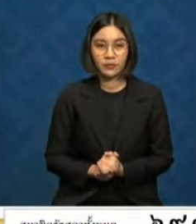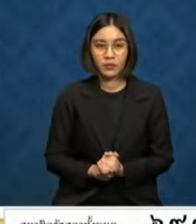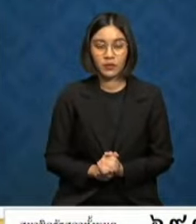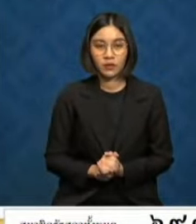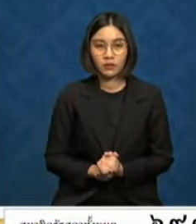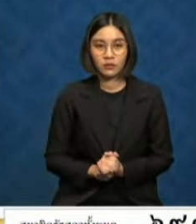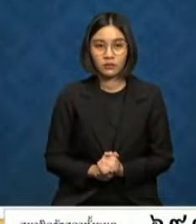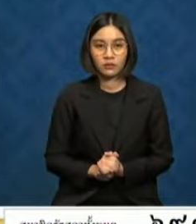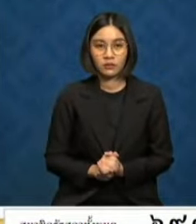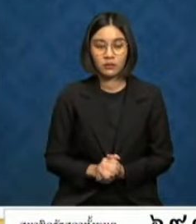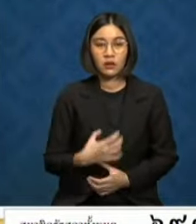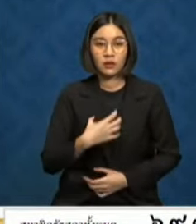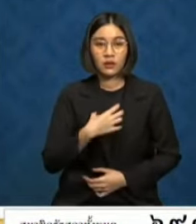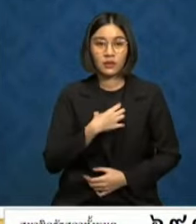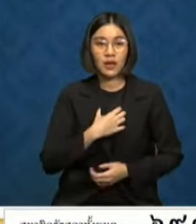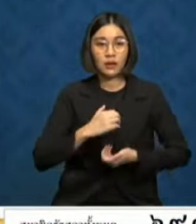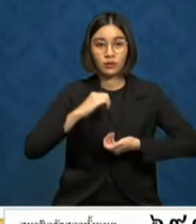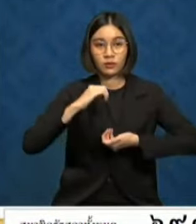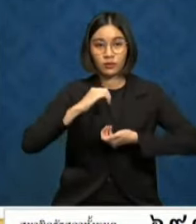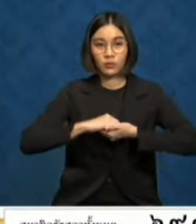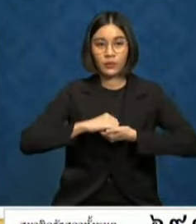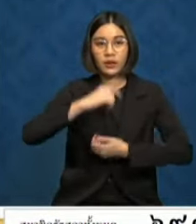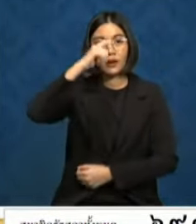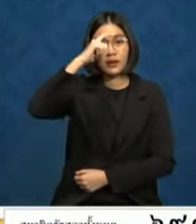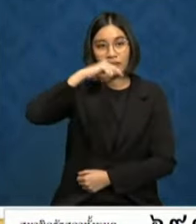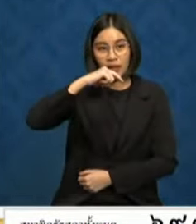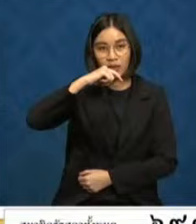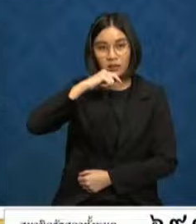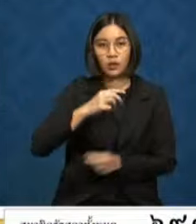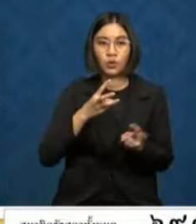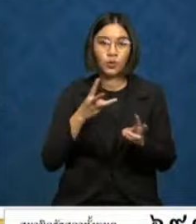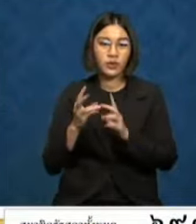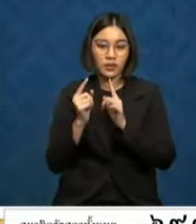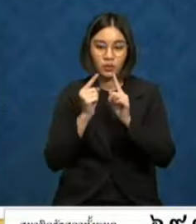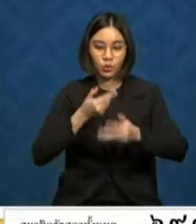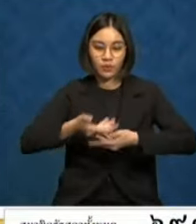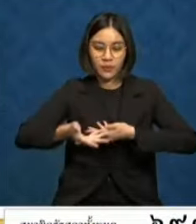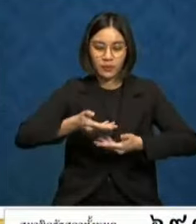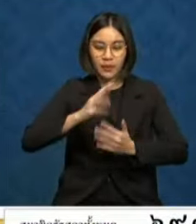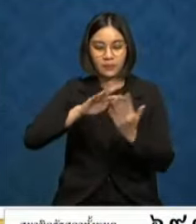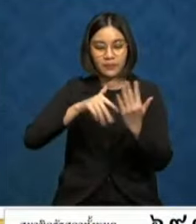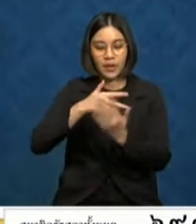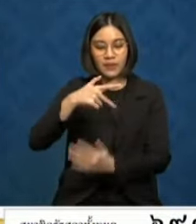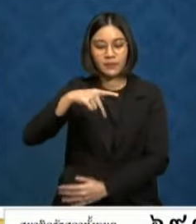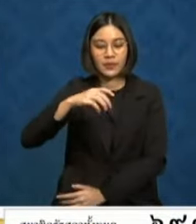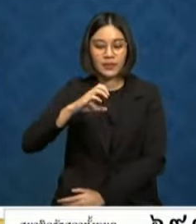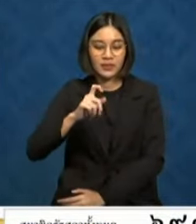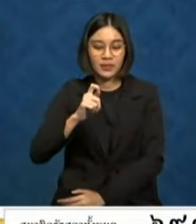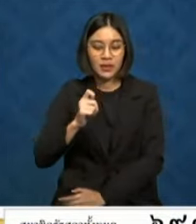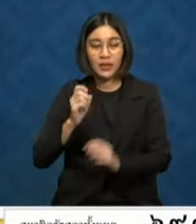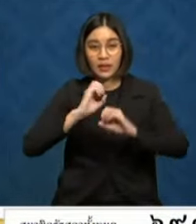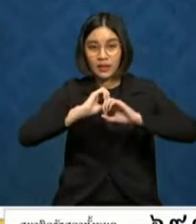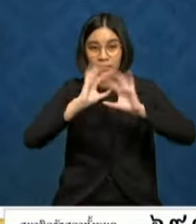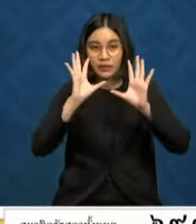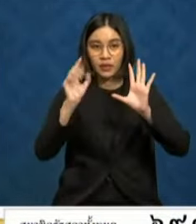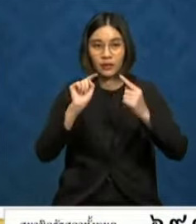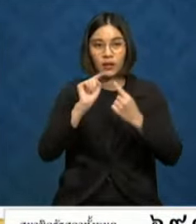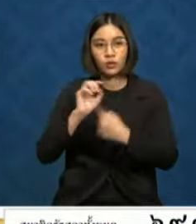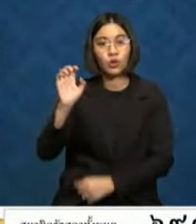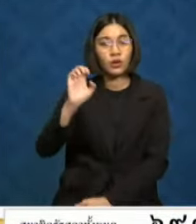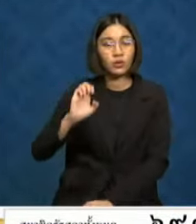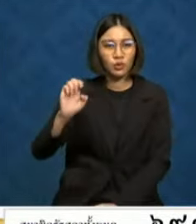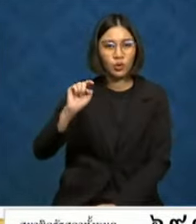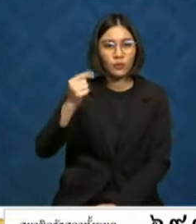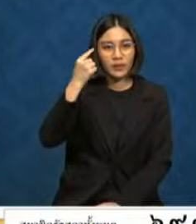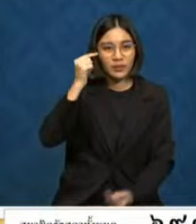การที่จะมีความร่วมมือกับประเทศไทยในกรอบการเจรจา PCA ครั้งนี้แสดงให้เห็นเด่นชัดว่าสหภาพยุโร